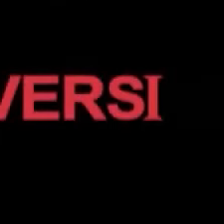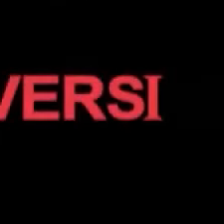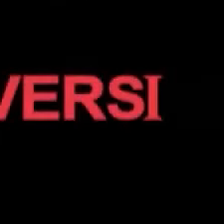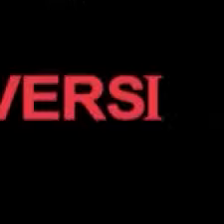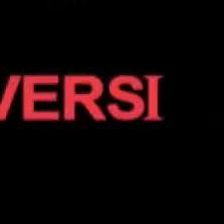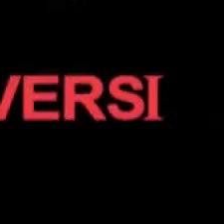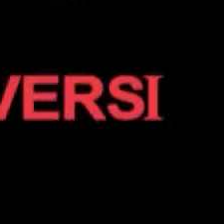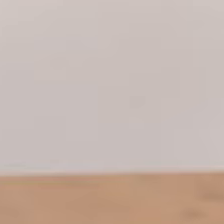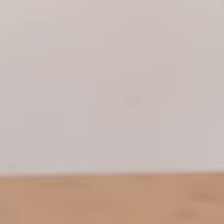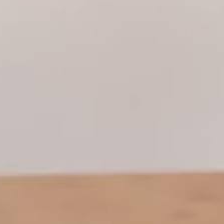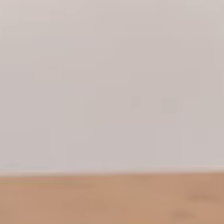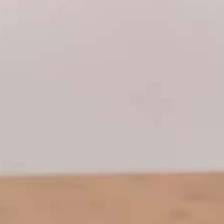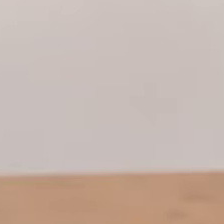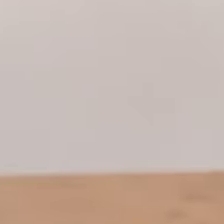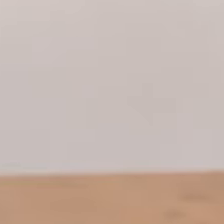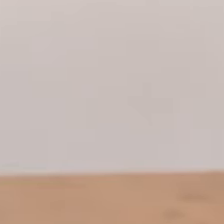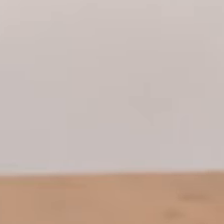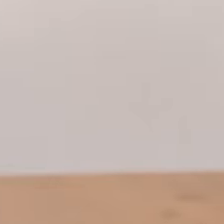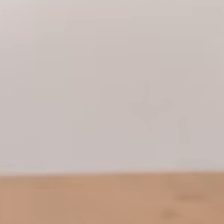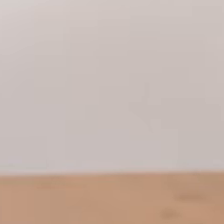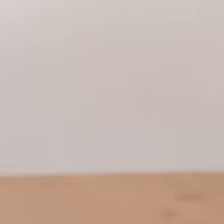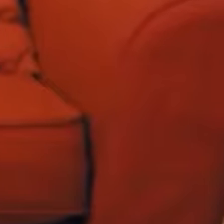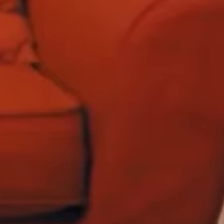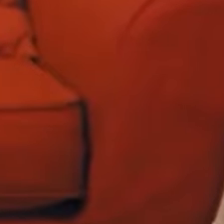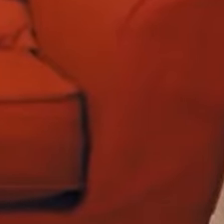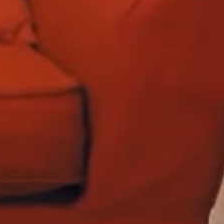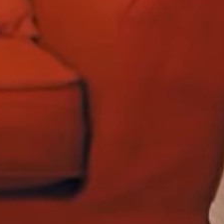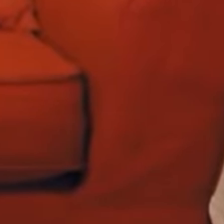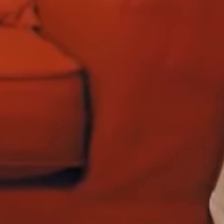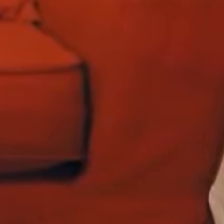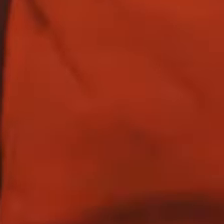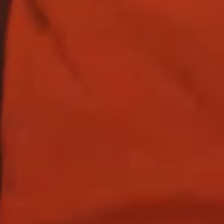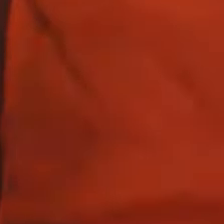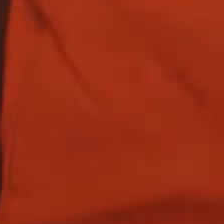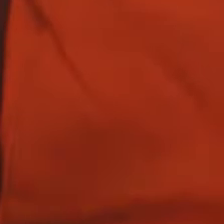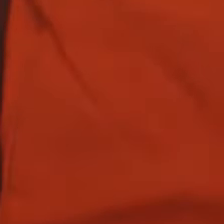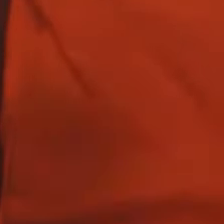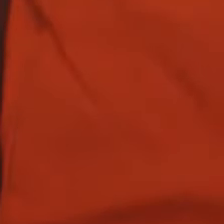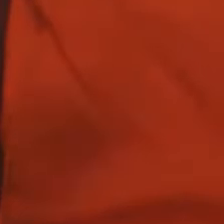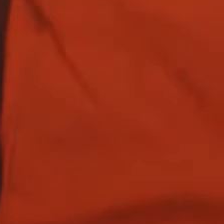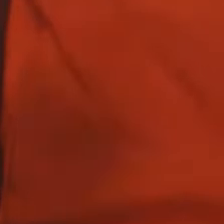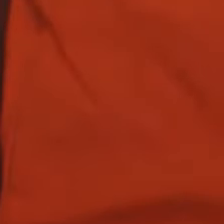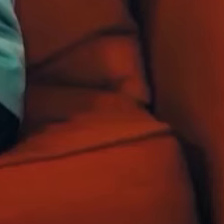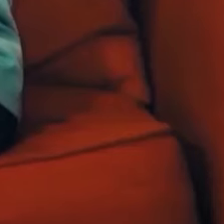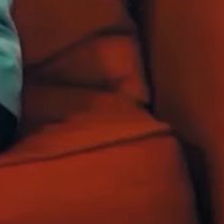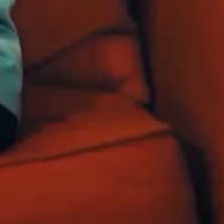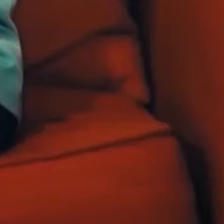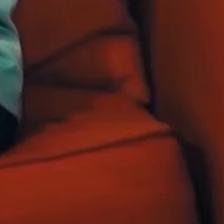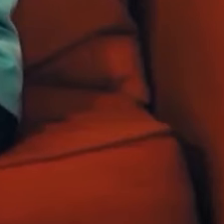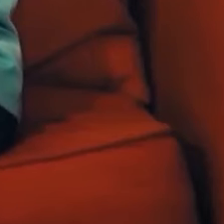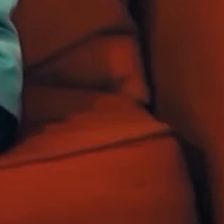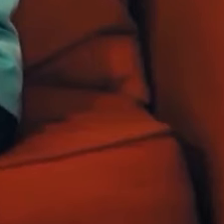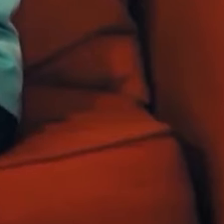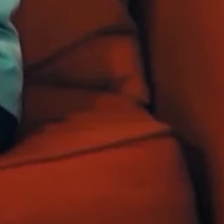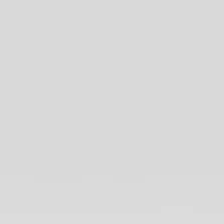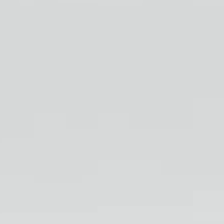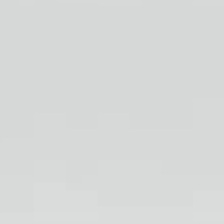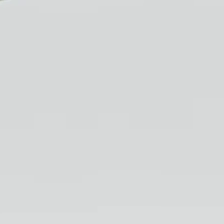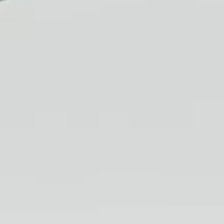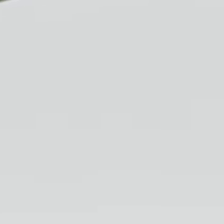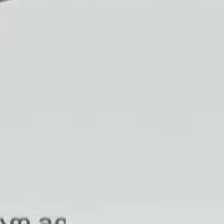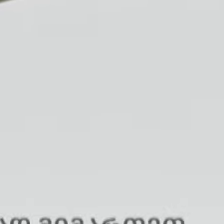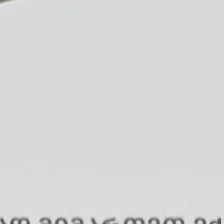შენი სილამაზის ფორმულა. გადაცემის სპონსორია Corsizi. Corsizi დაუბრუნებს თქვენს გულს სიმშვიდეს. Corsizi, ჩვენი შეუცვლელი მეგობარი. გამოყენებისას გაიცანეთ